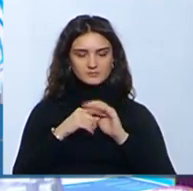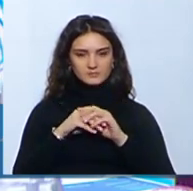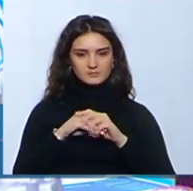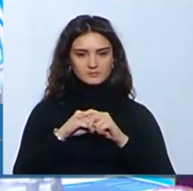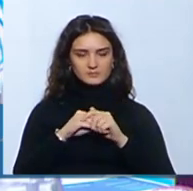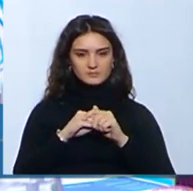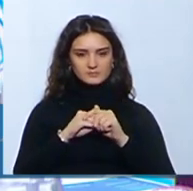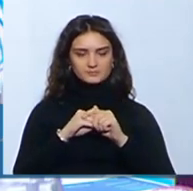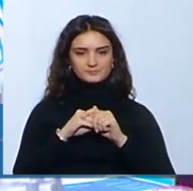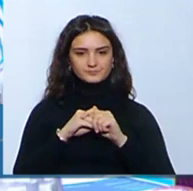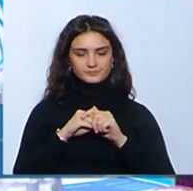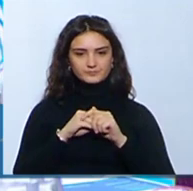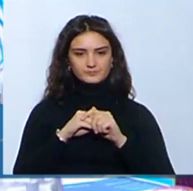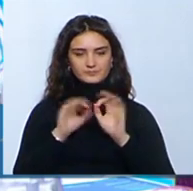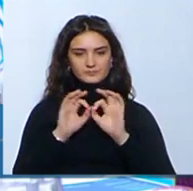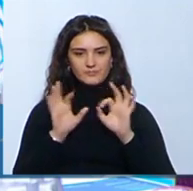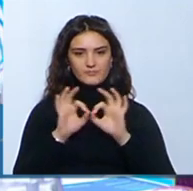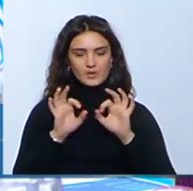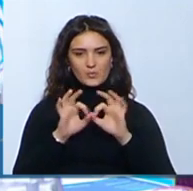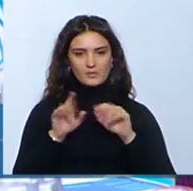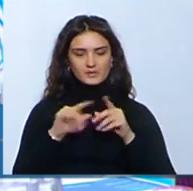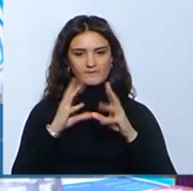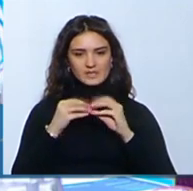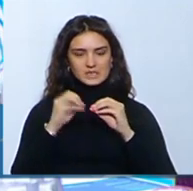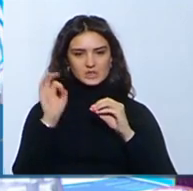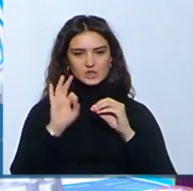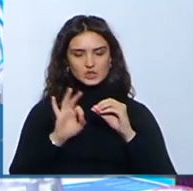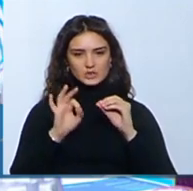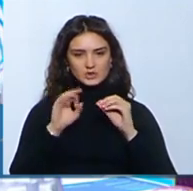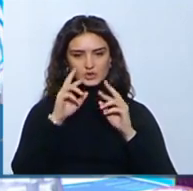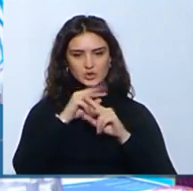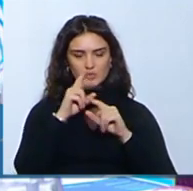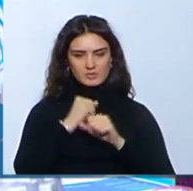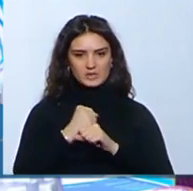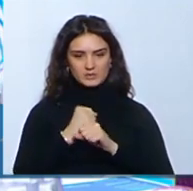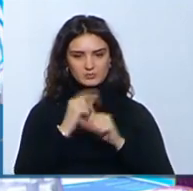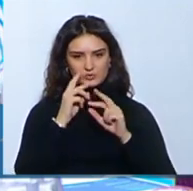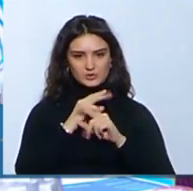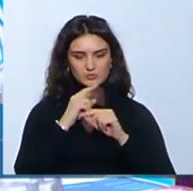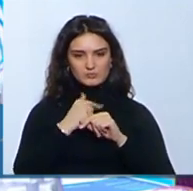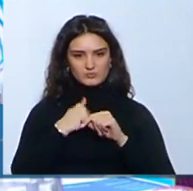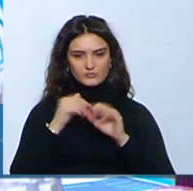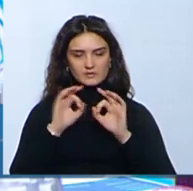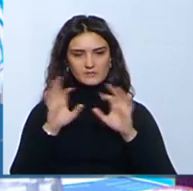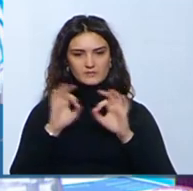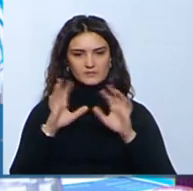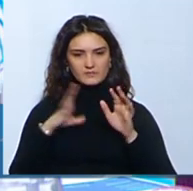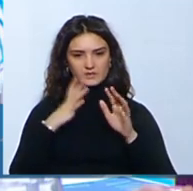ინტერესს. კერძოდ ლაპარაკია ყველაზე ხშირად დაშვებულ შეცდომებს. ჩვენ